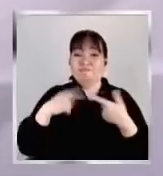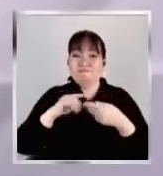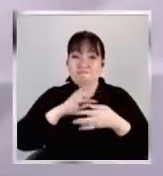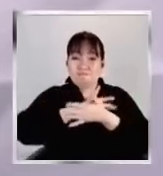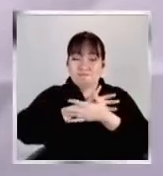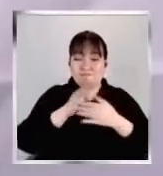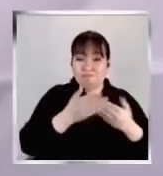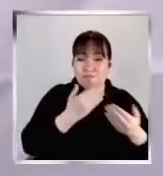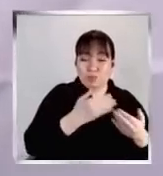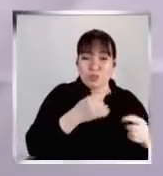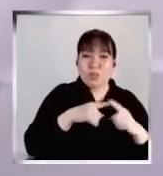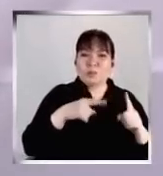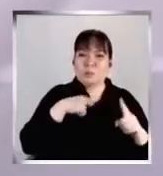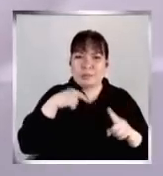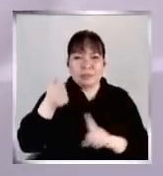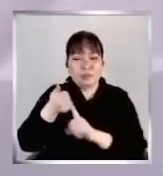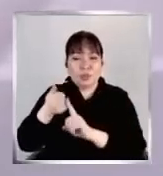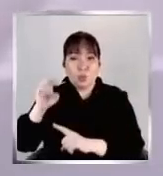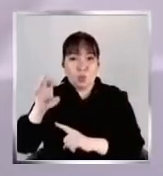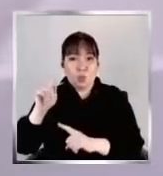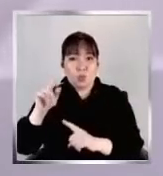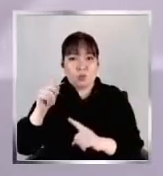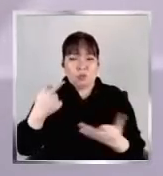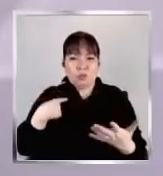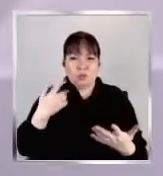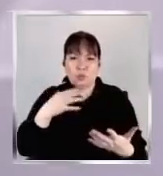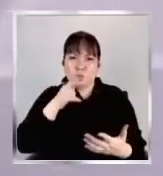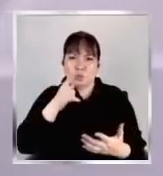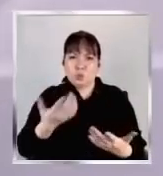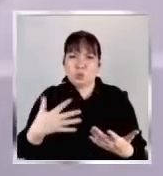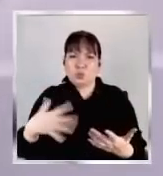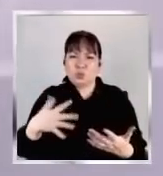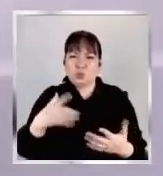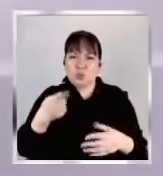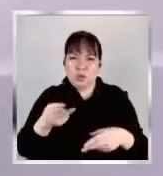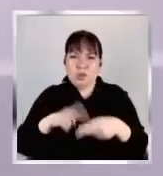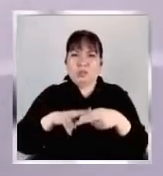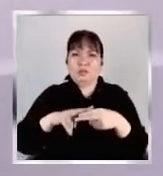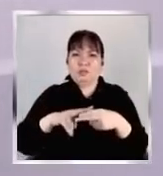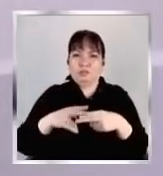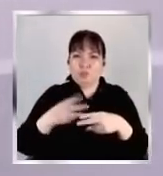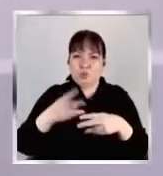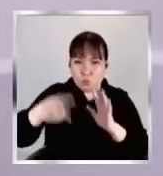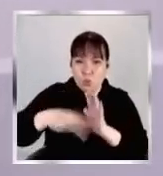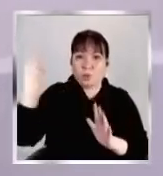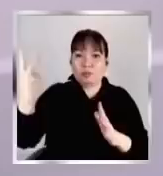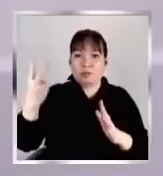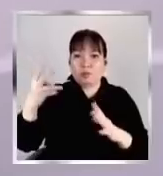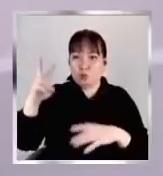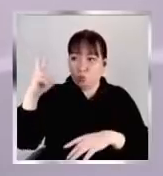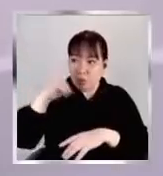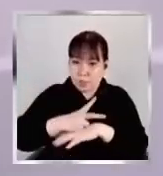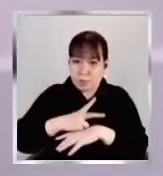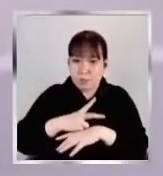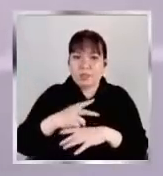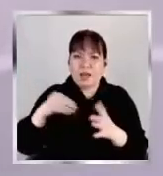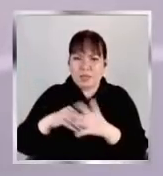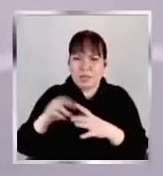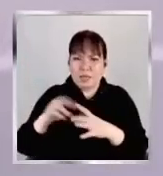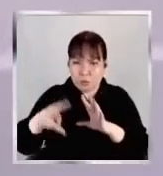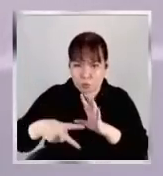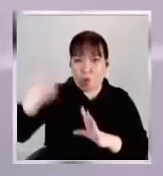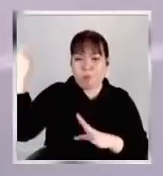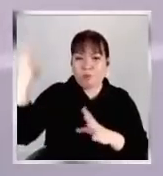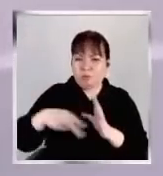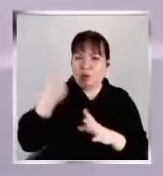dumodoble raw ang nagkaka-COVID kada 2 araw. Sabi naman ng Department of Health, iwasan muna ang mga hindi